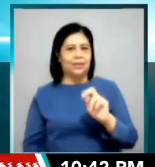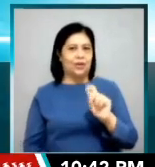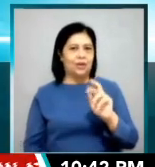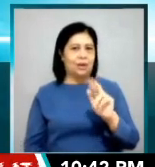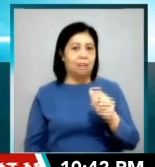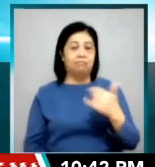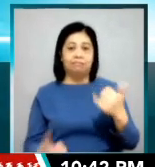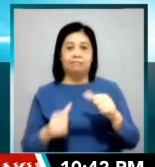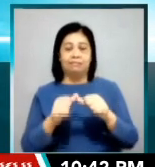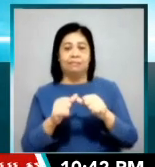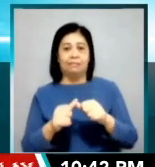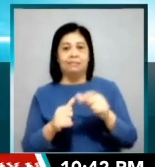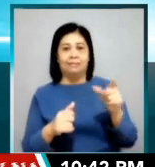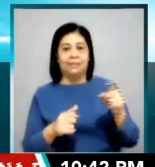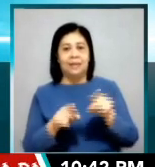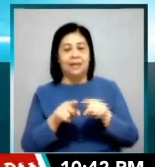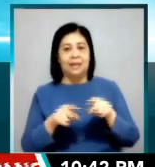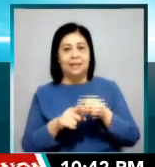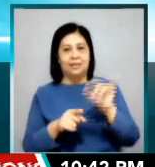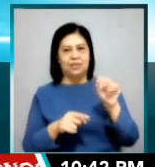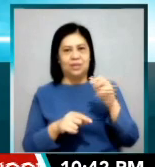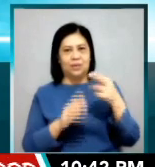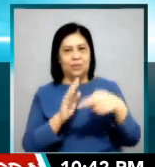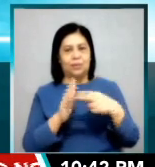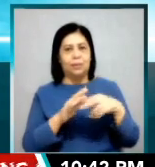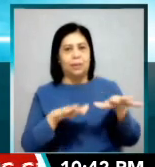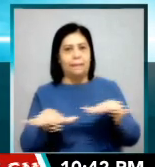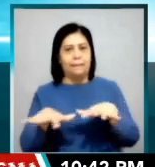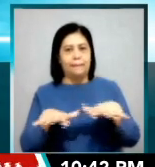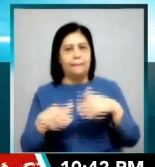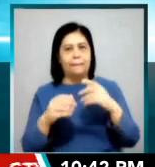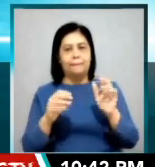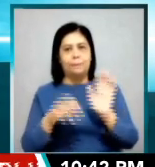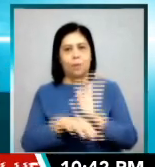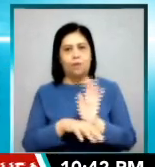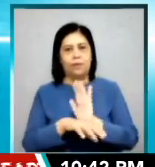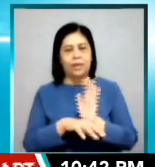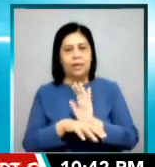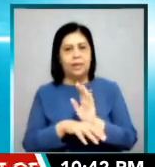ang taping ni PSJ para sa disaster thriller movie na Concrete Utopia.